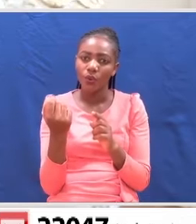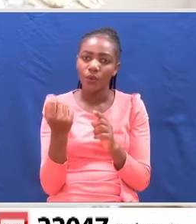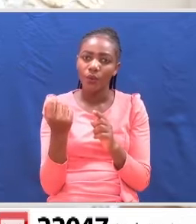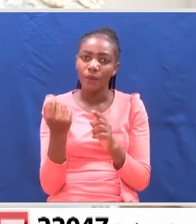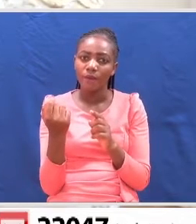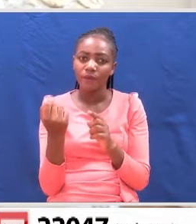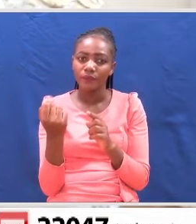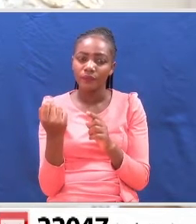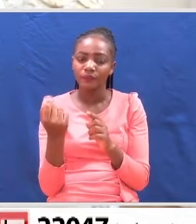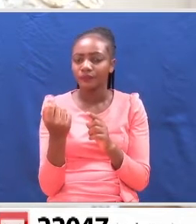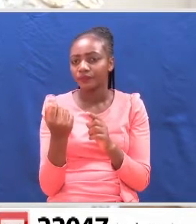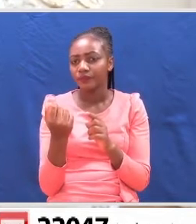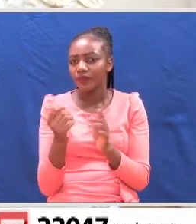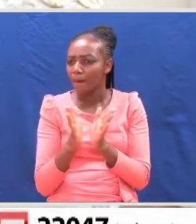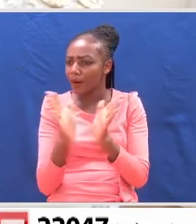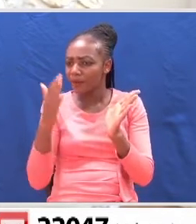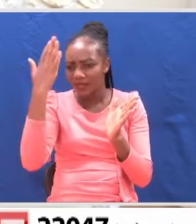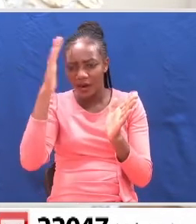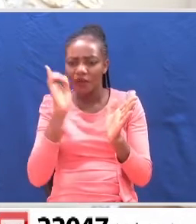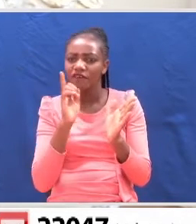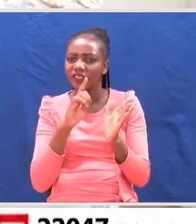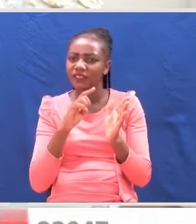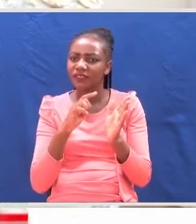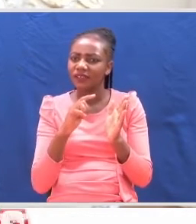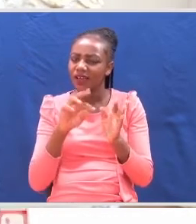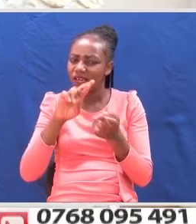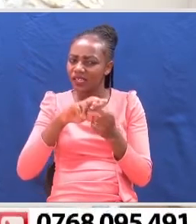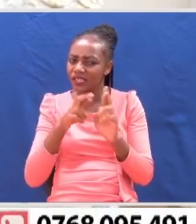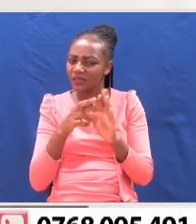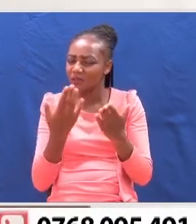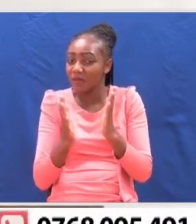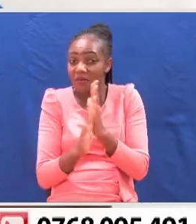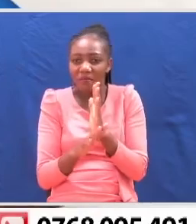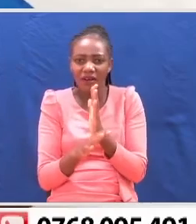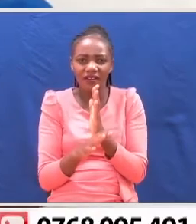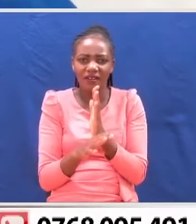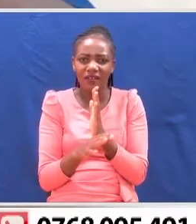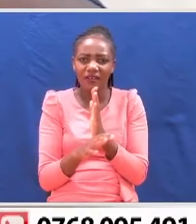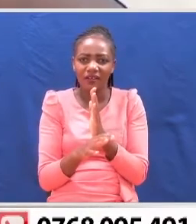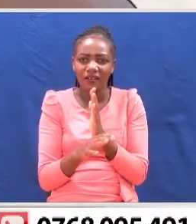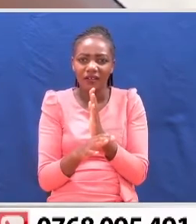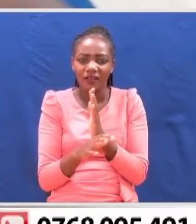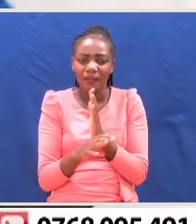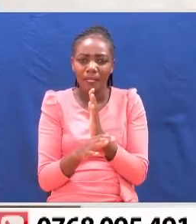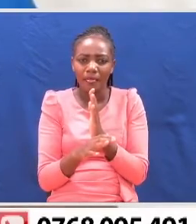hata kwa umma na wakaona. Kuna matumaini kwamba hawa wawili watasikizana tena na tuone ule umoja.